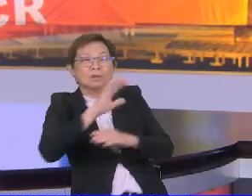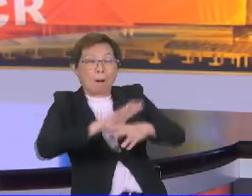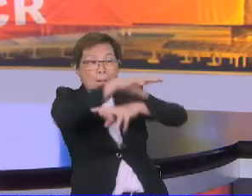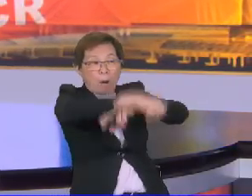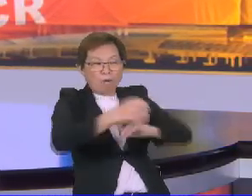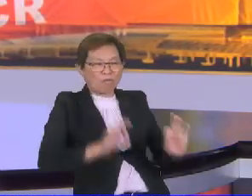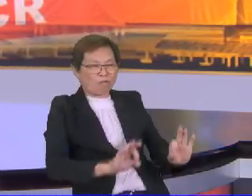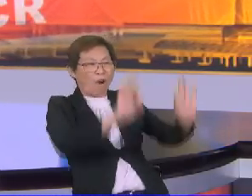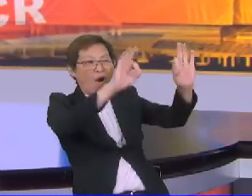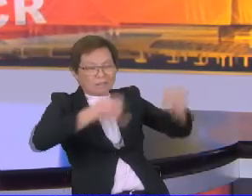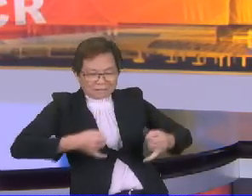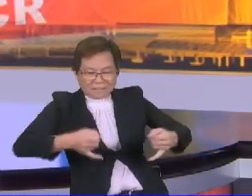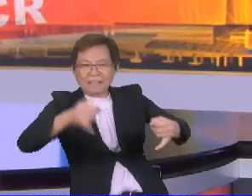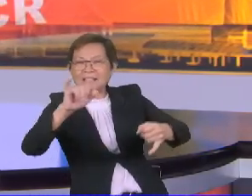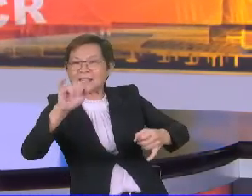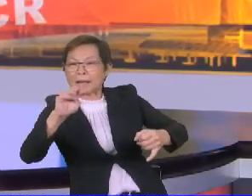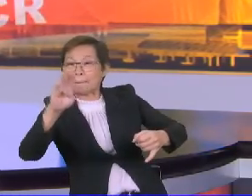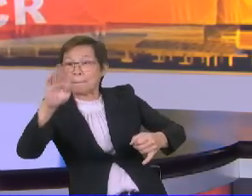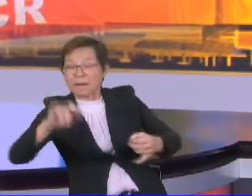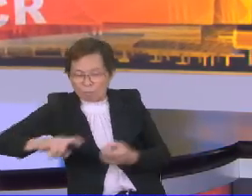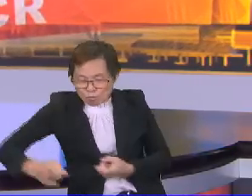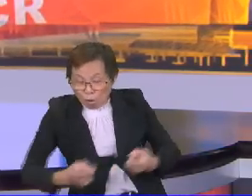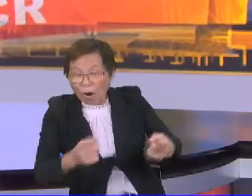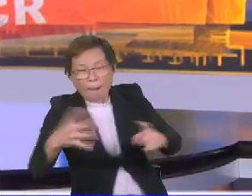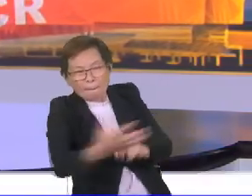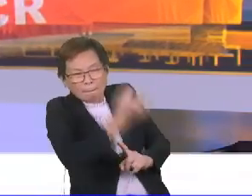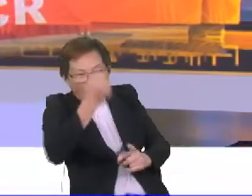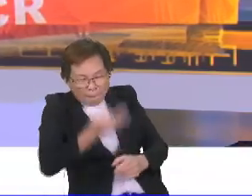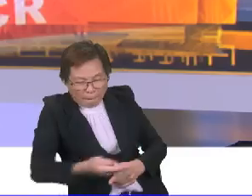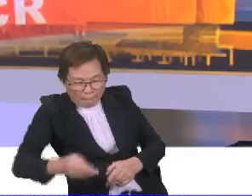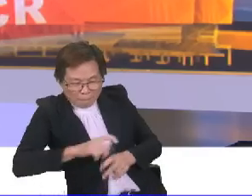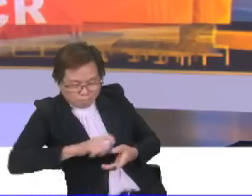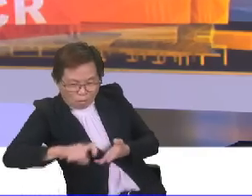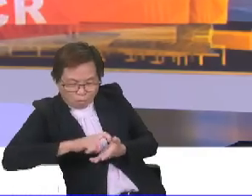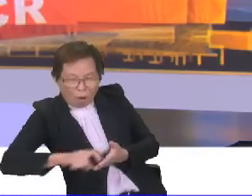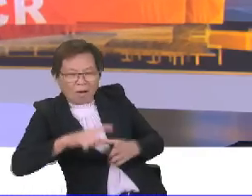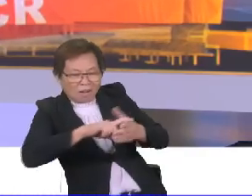di jalan Indi Bukit Bintang berjaya merampas peralatan pencetakan